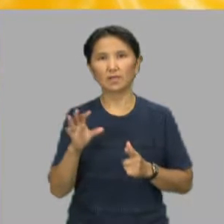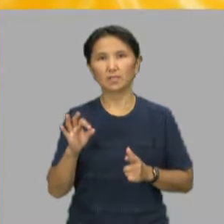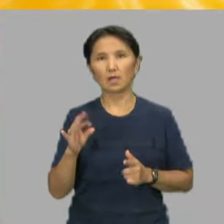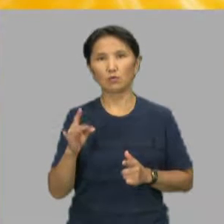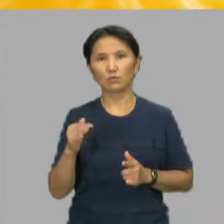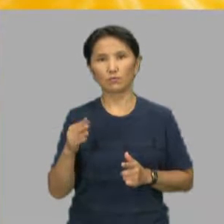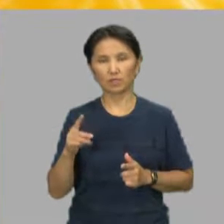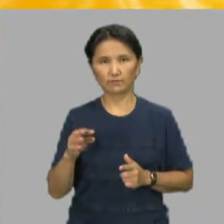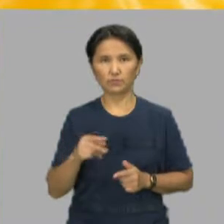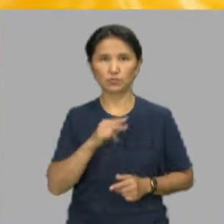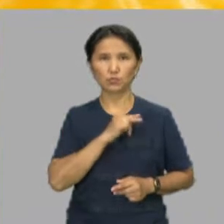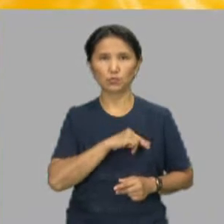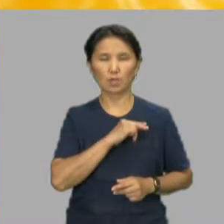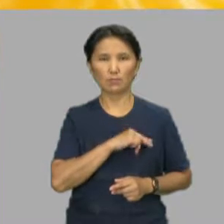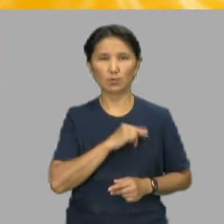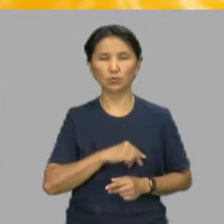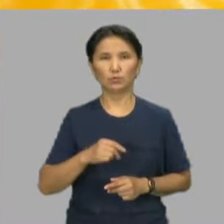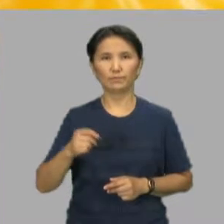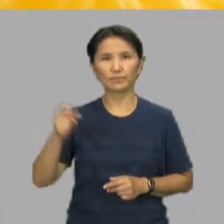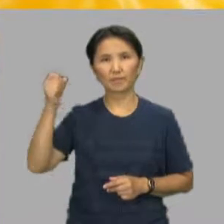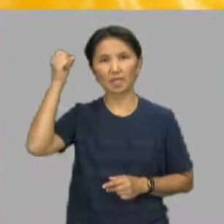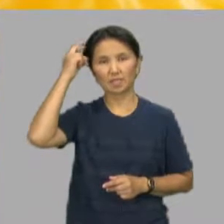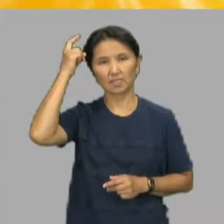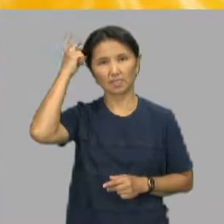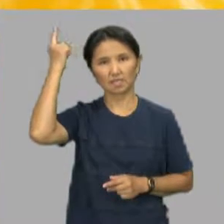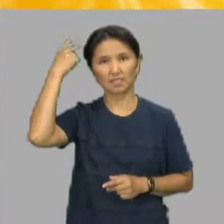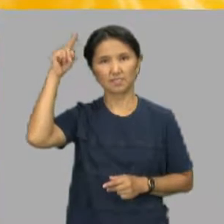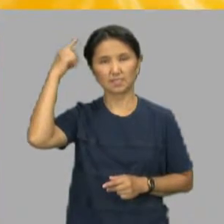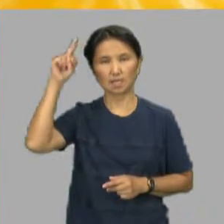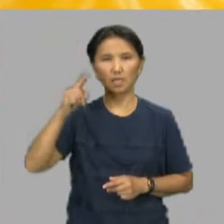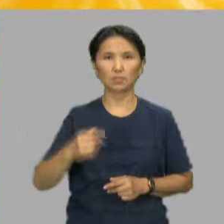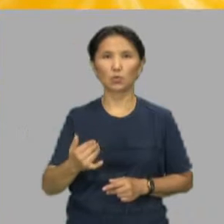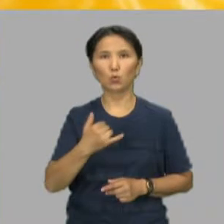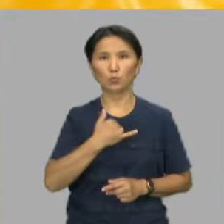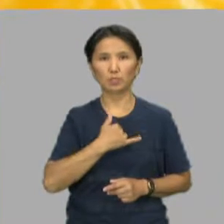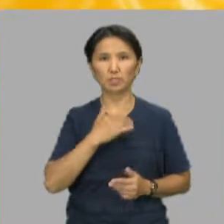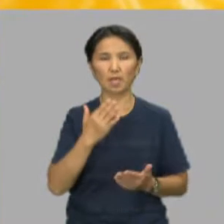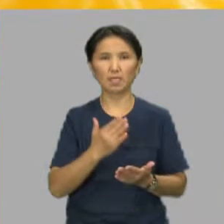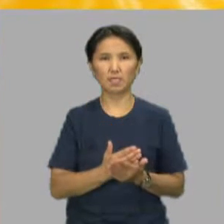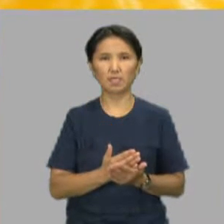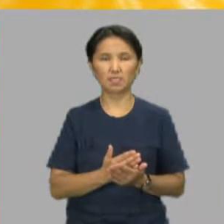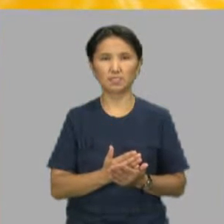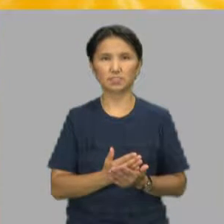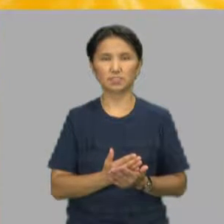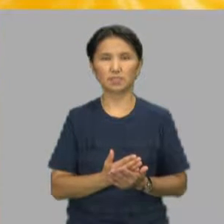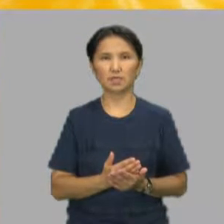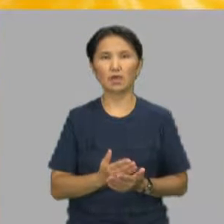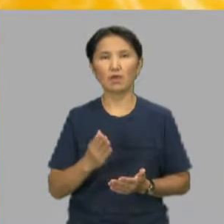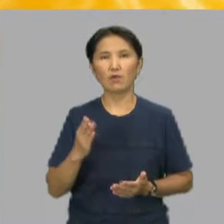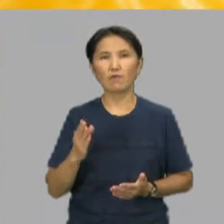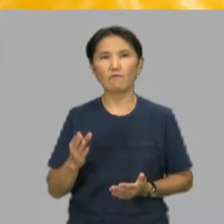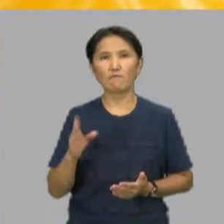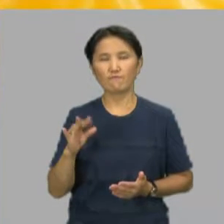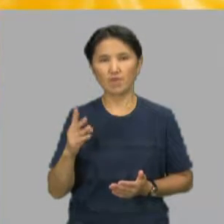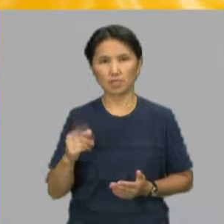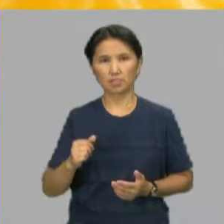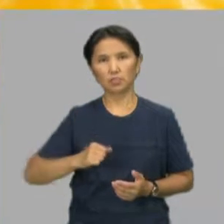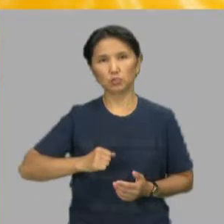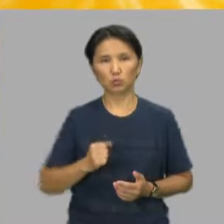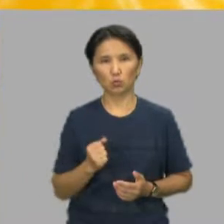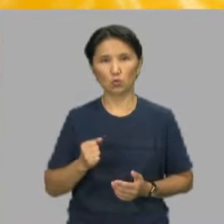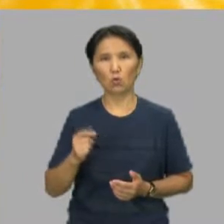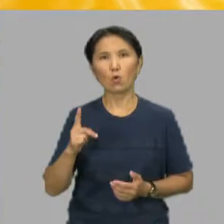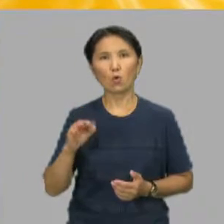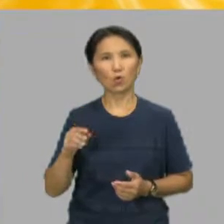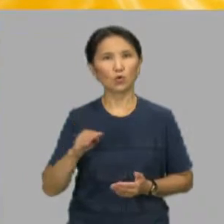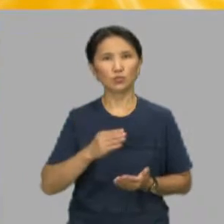словарно-орфографическую работу. Отгадайте загадку. У меня есть верный друг. Хоть без